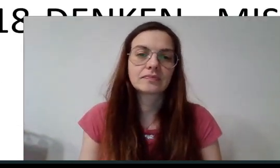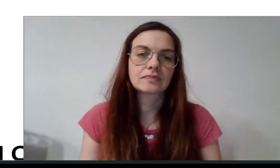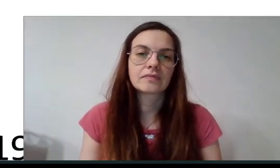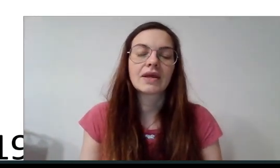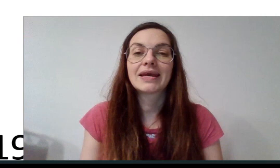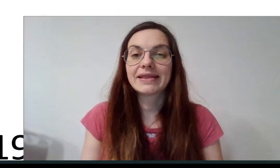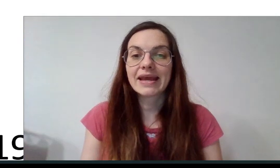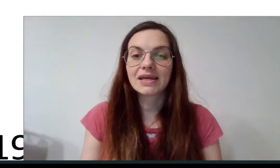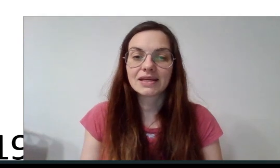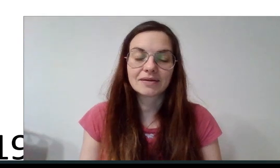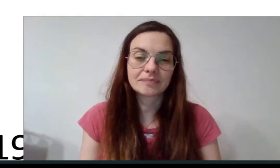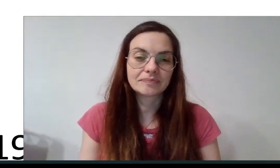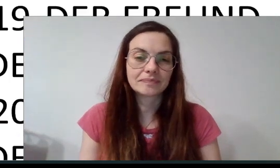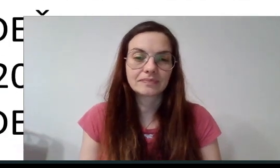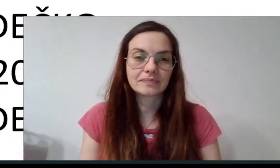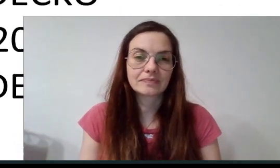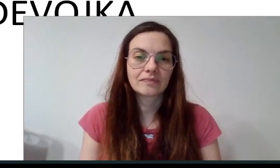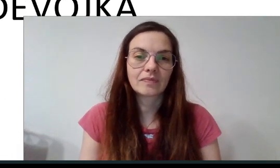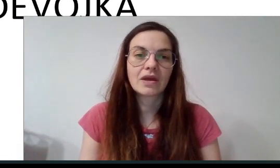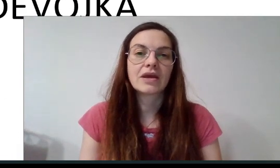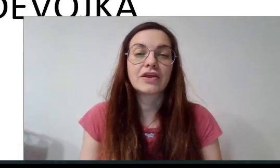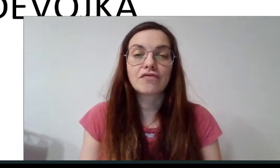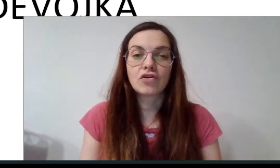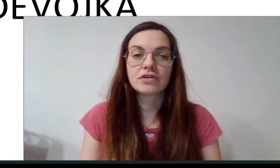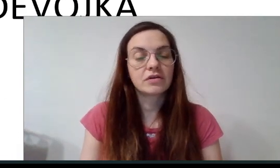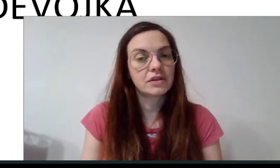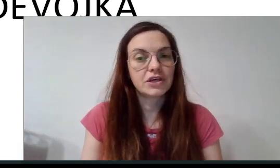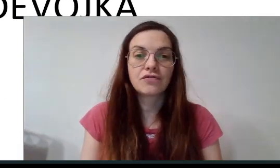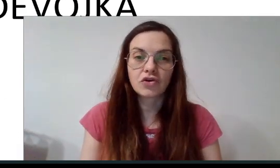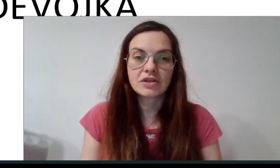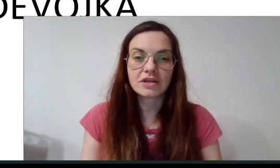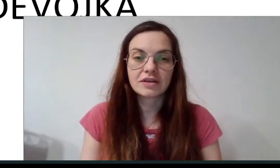Denken. Der Freund, die Freundin.